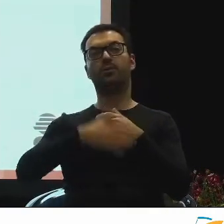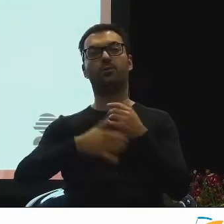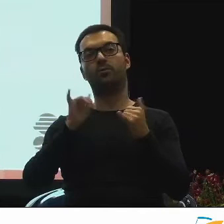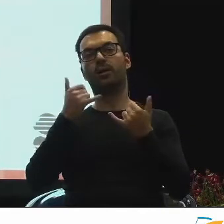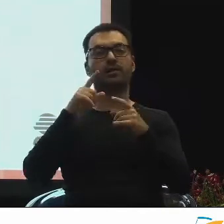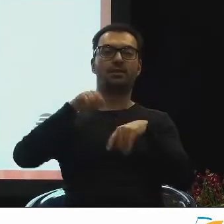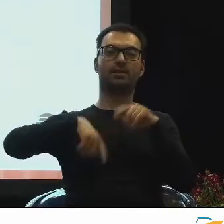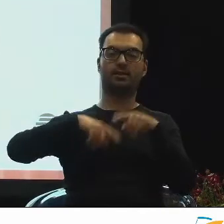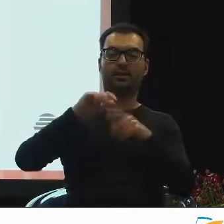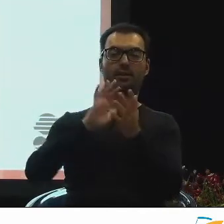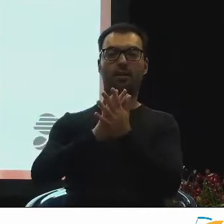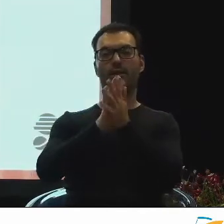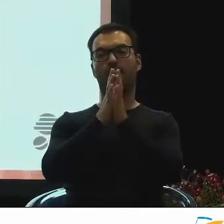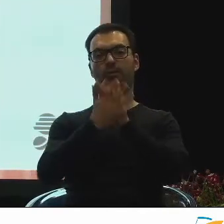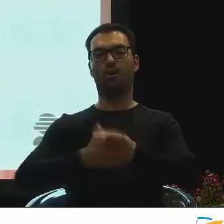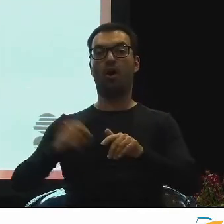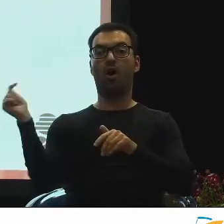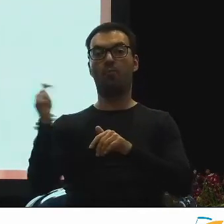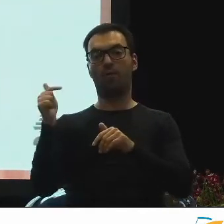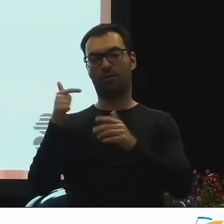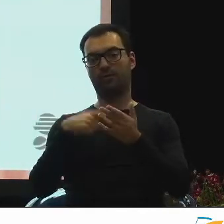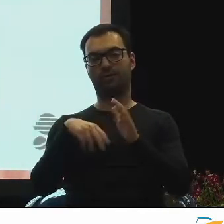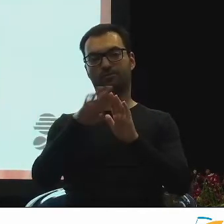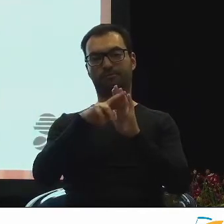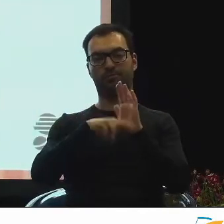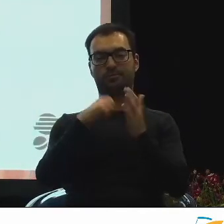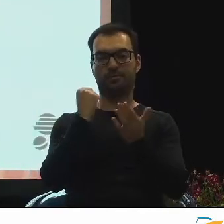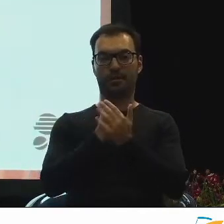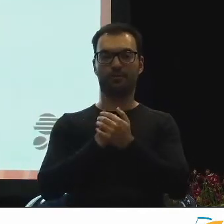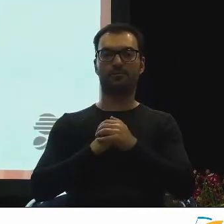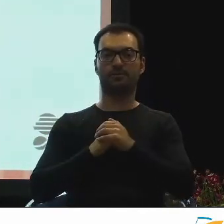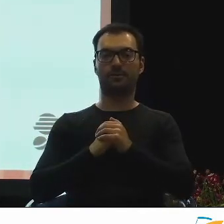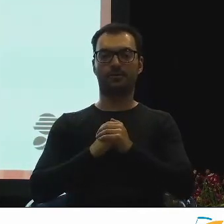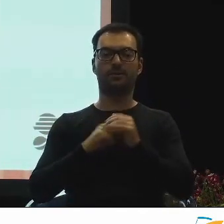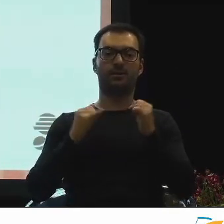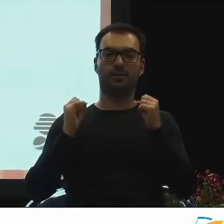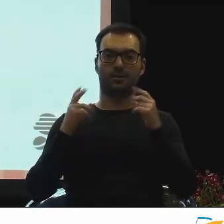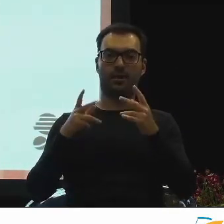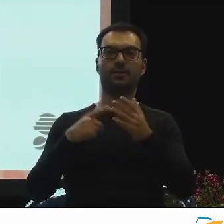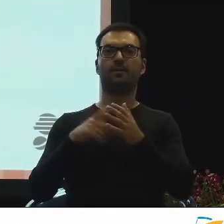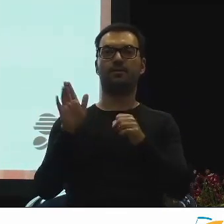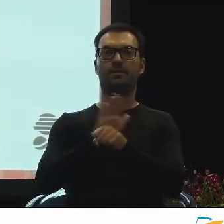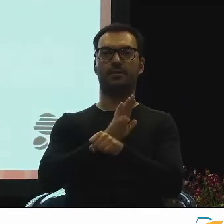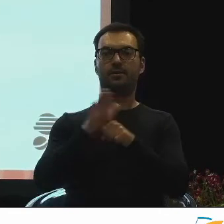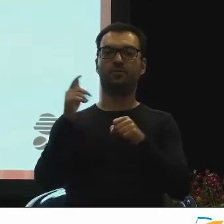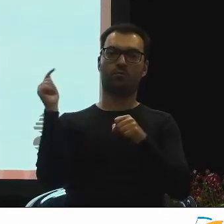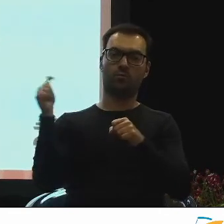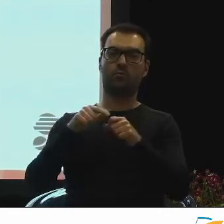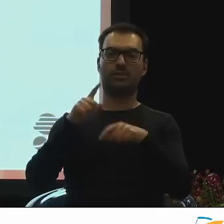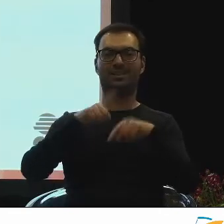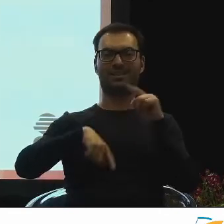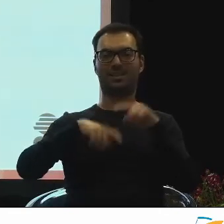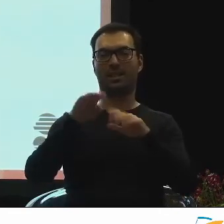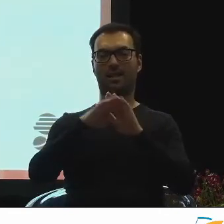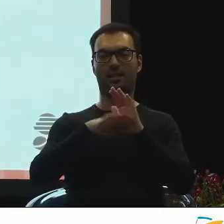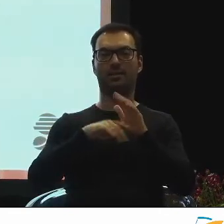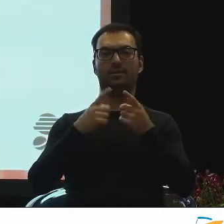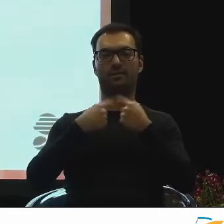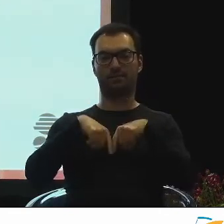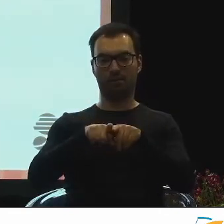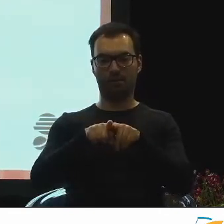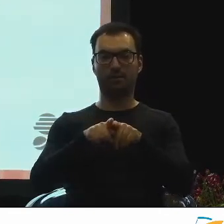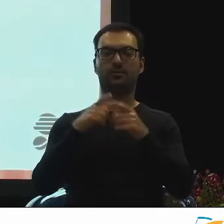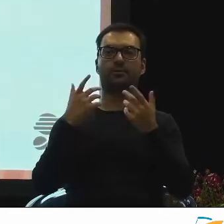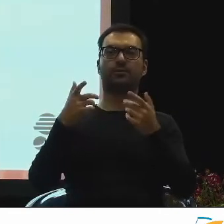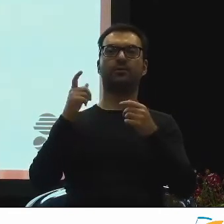niektóre standardy przemienią się w obowiązujące po prostu prawo i wtedy i tak będzie biznes musiał te standardy